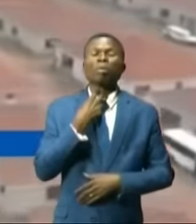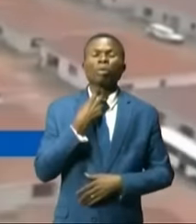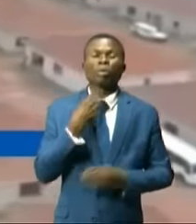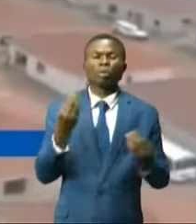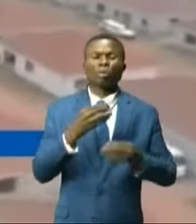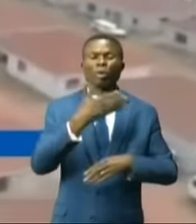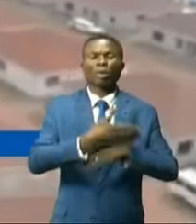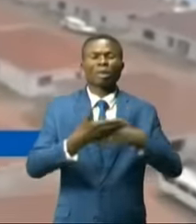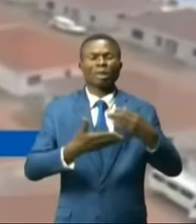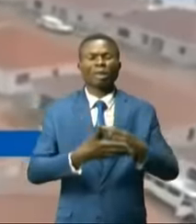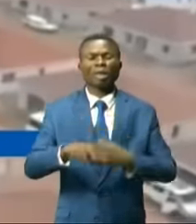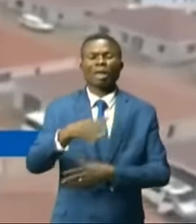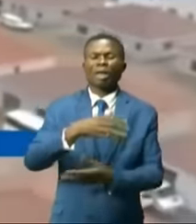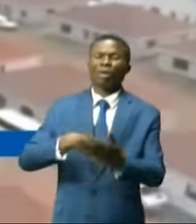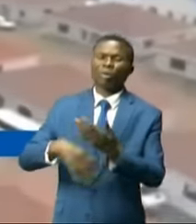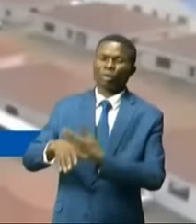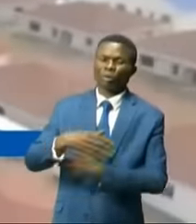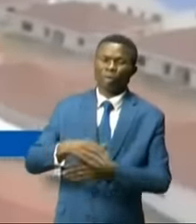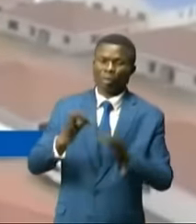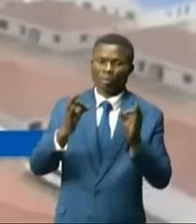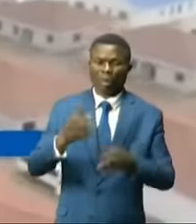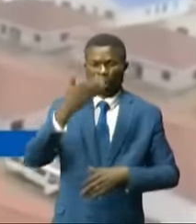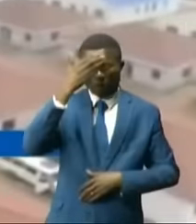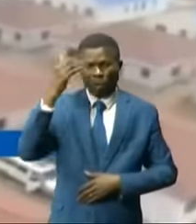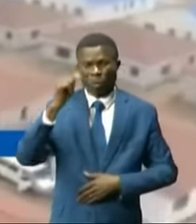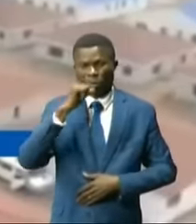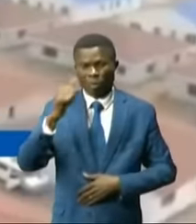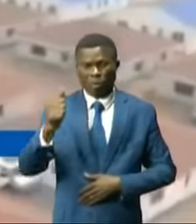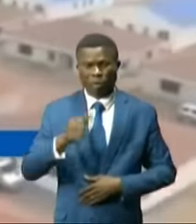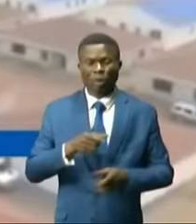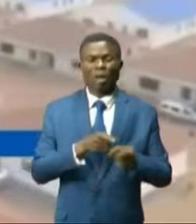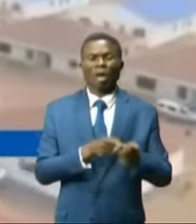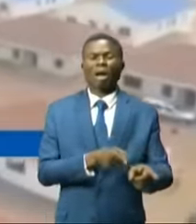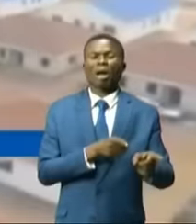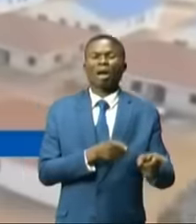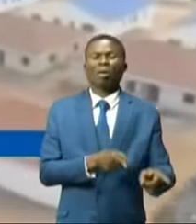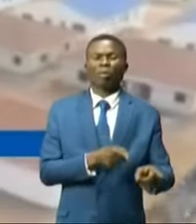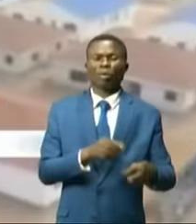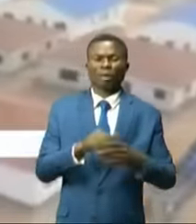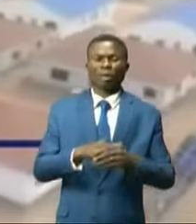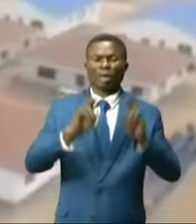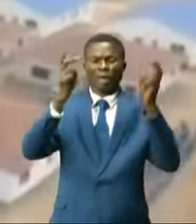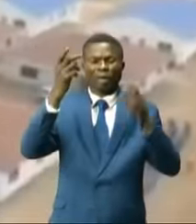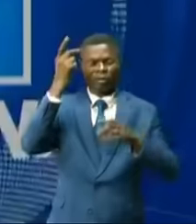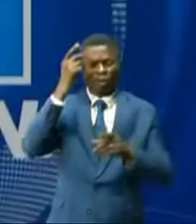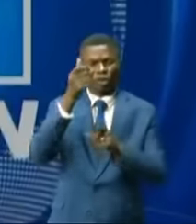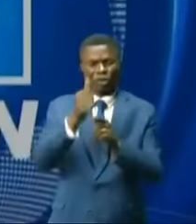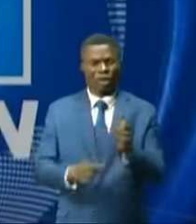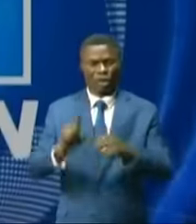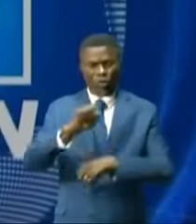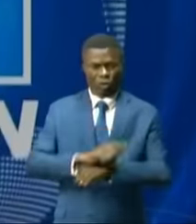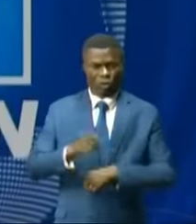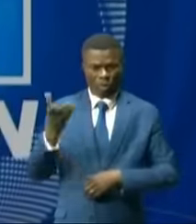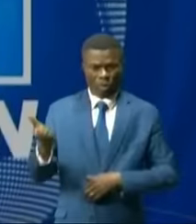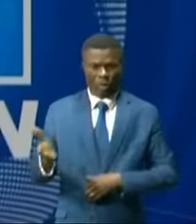des constructions anarchiques, sans oublier les embouteillages tracas de tous les jours.